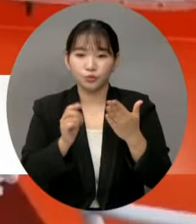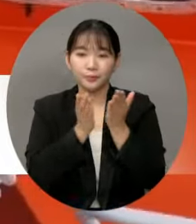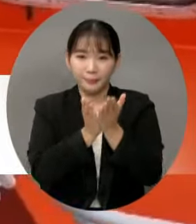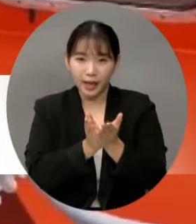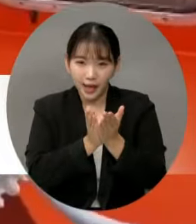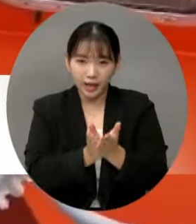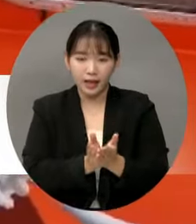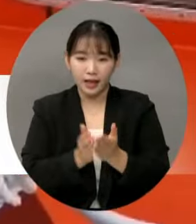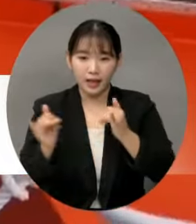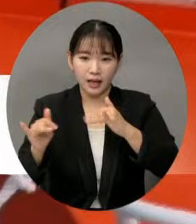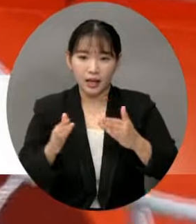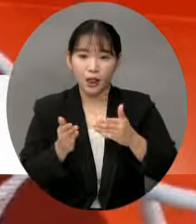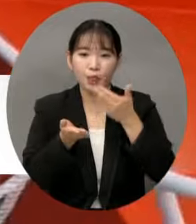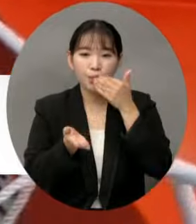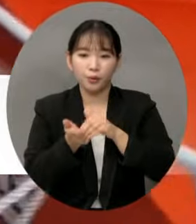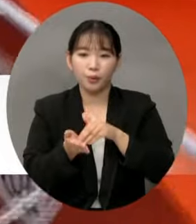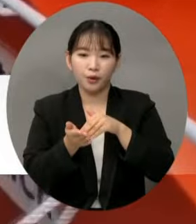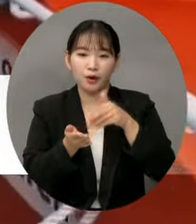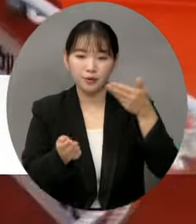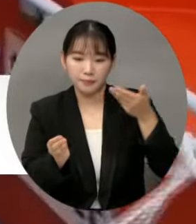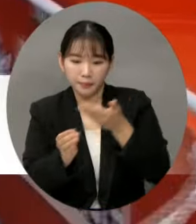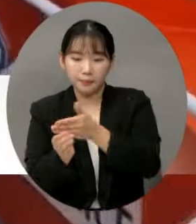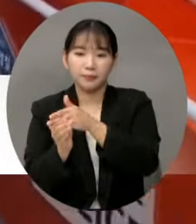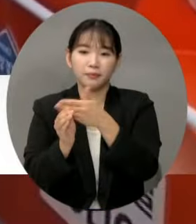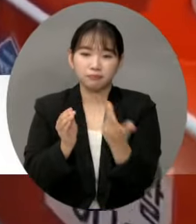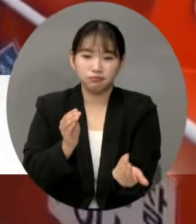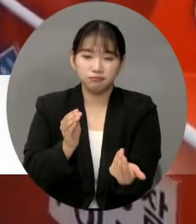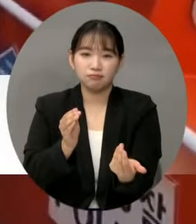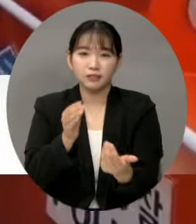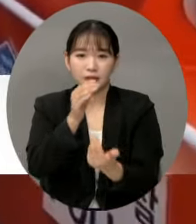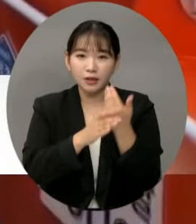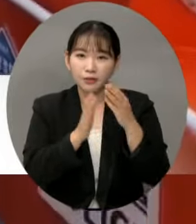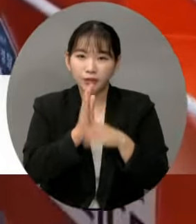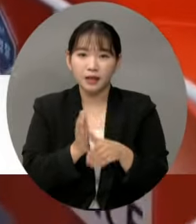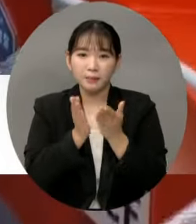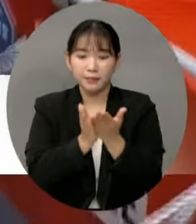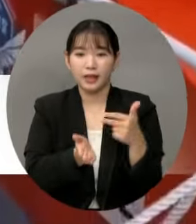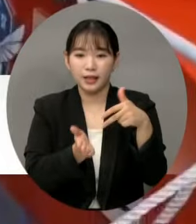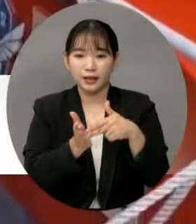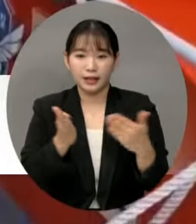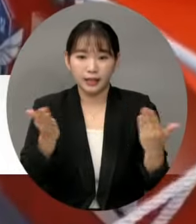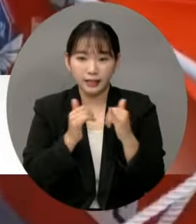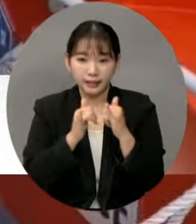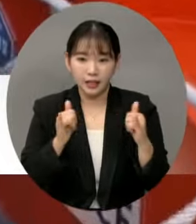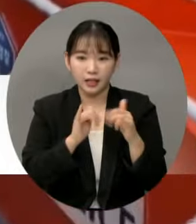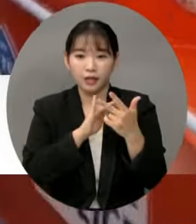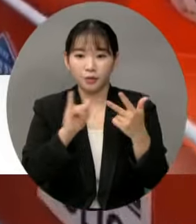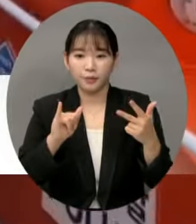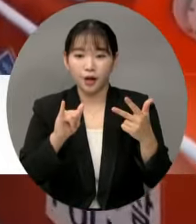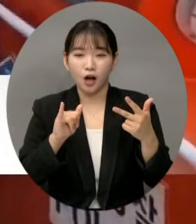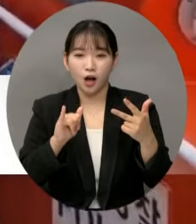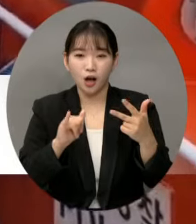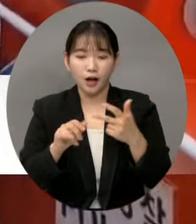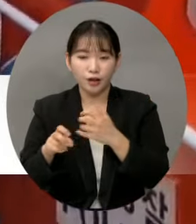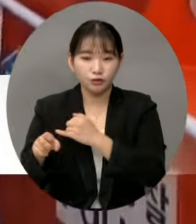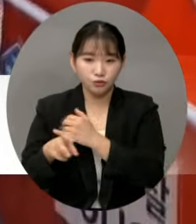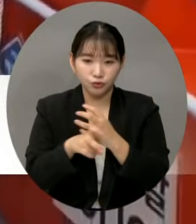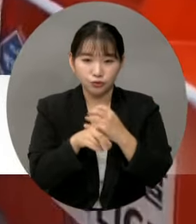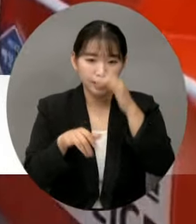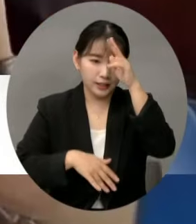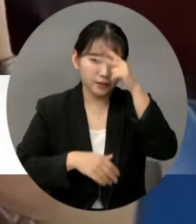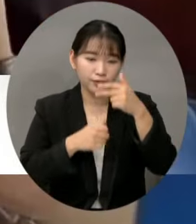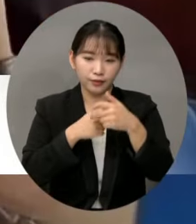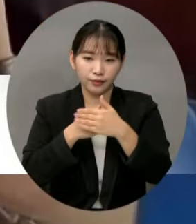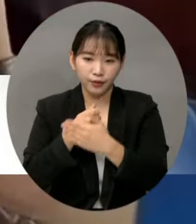어선이 해안가 암초에 좌초됐습니다 사고 당시에 선박에 타고 있던 승선한 일곱명은 출동한 해경에 의해